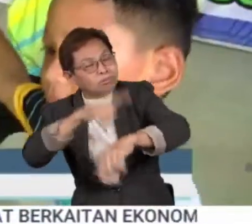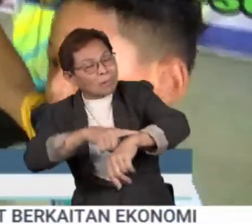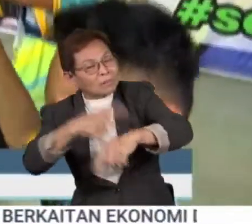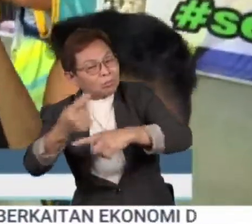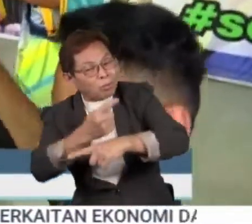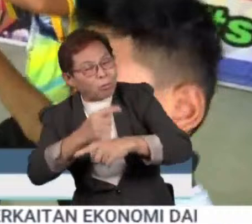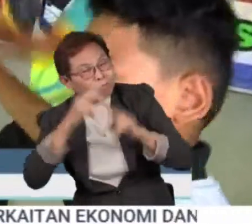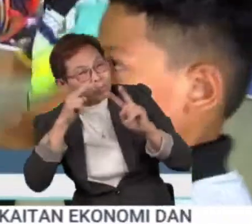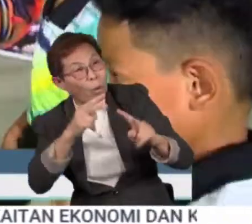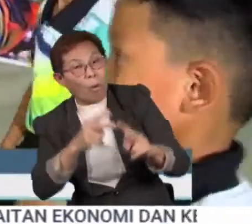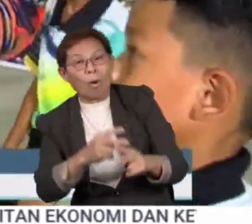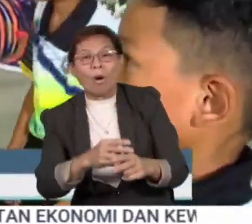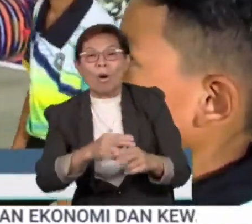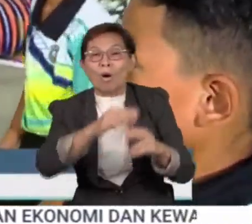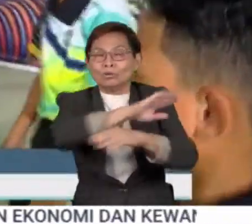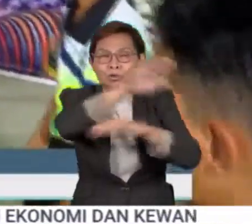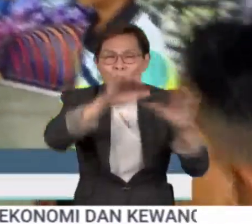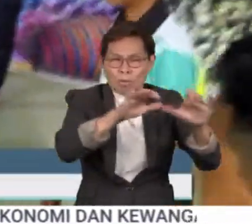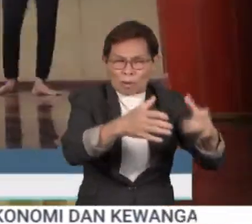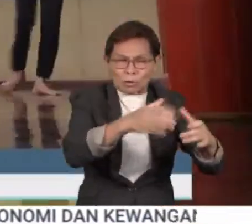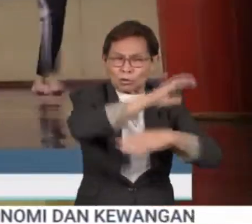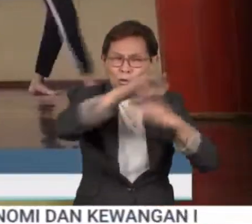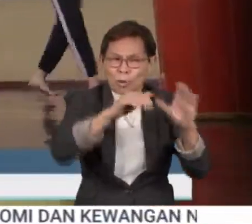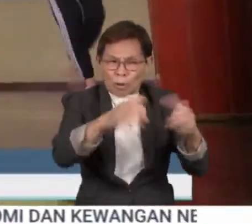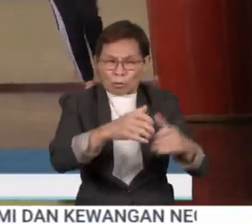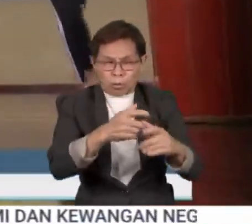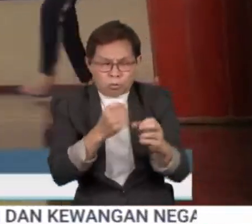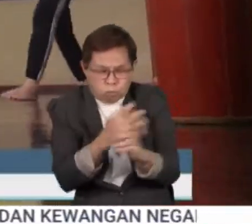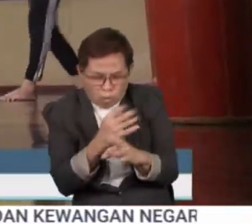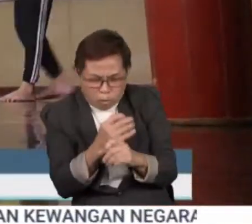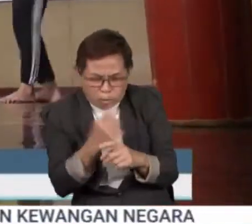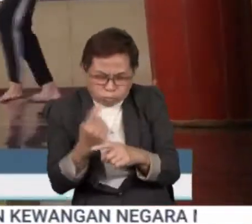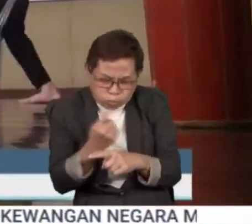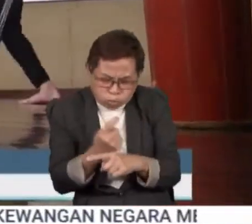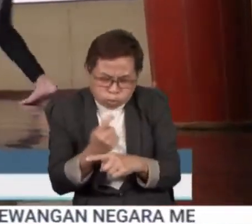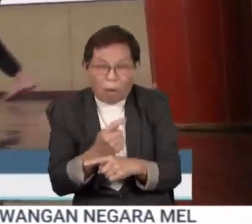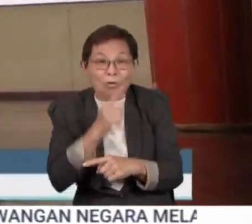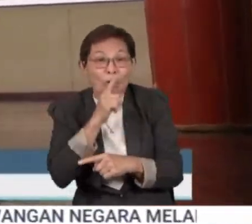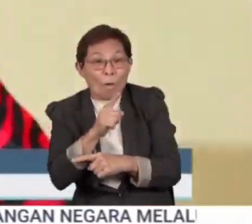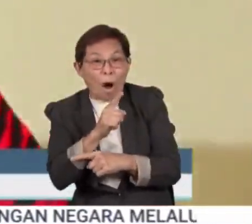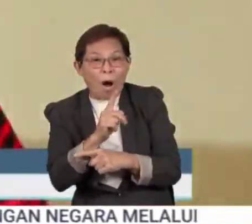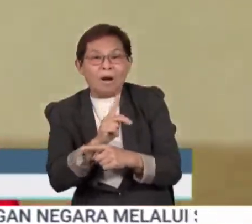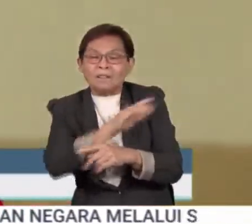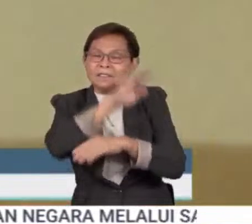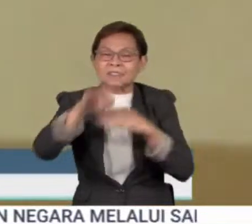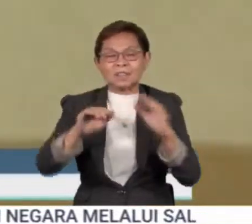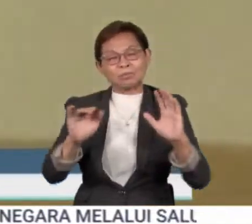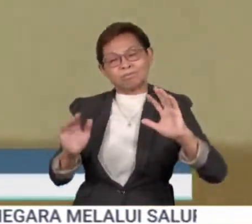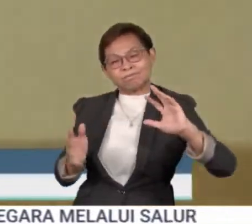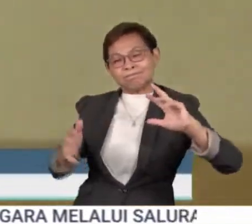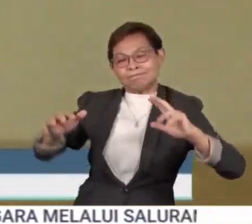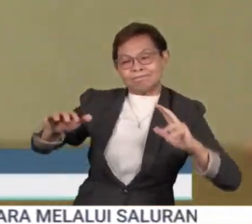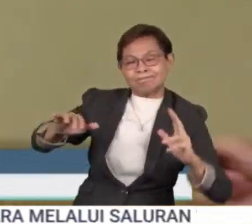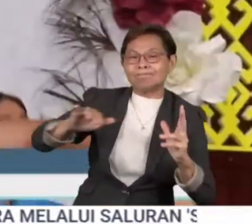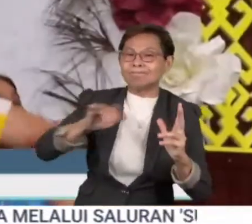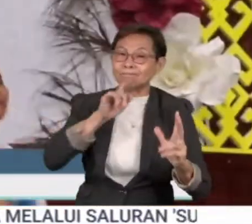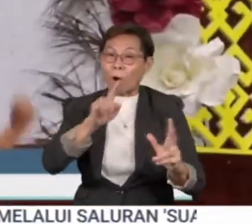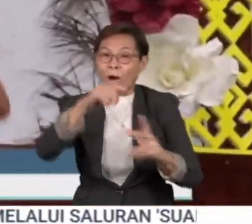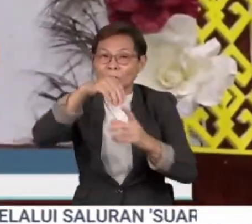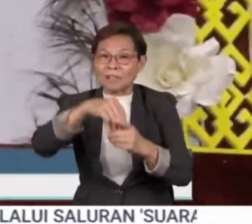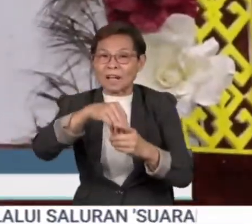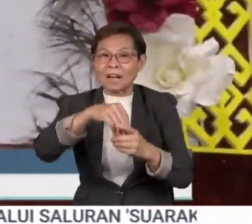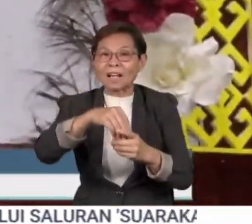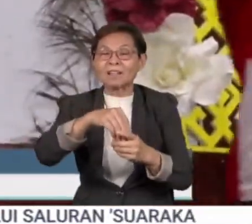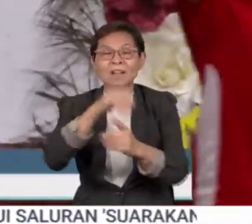menyaksikan kesungguhan setiap pasukan, memastikan kesempurnaan setiap lenggok dan gerak tarik dalam